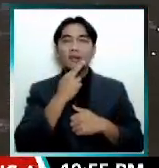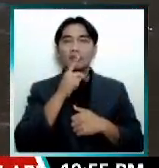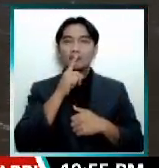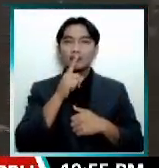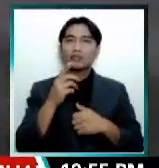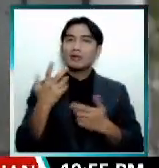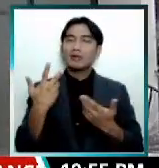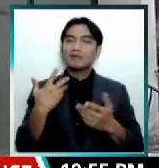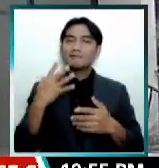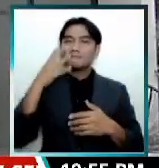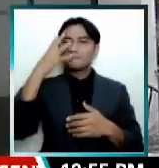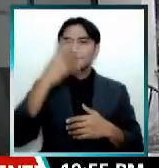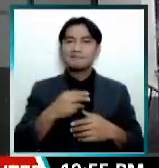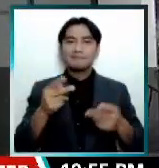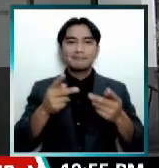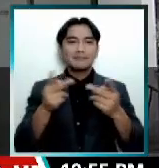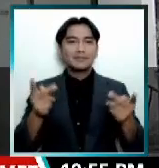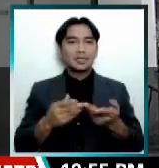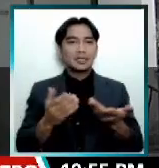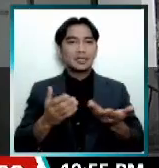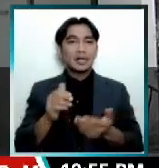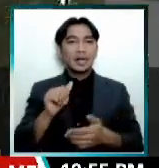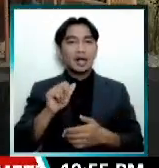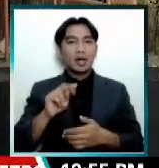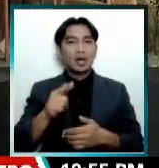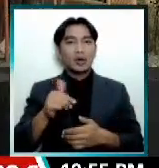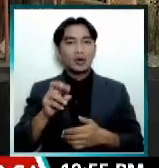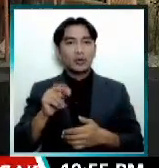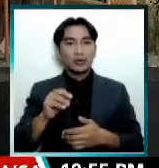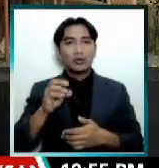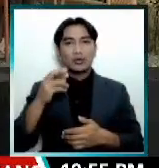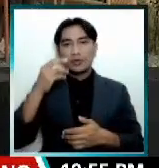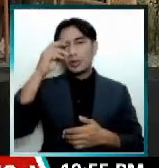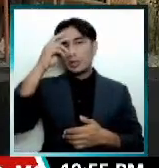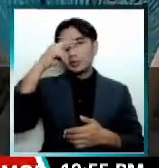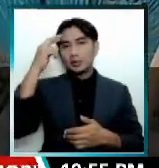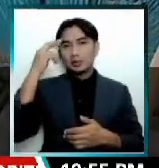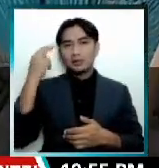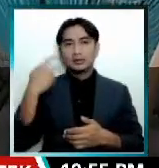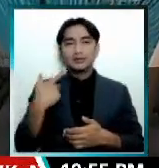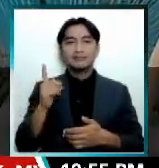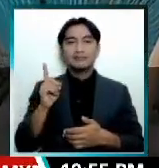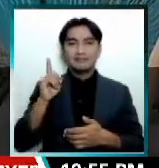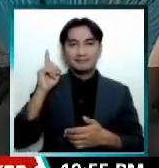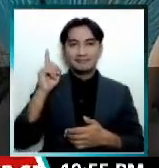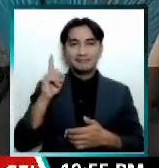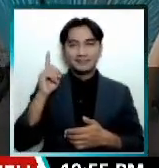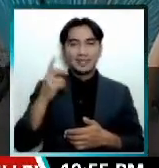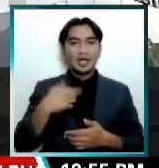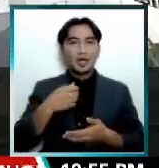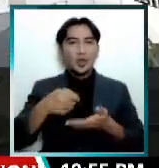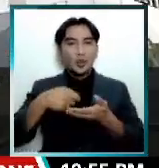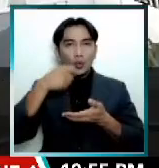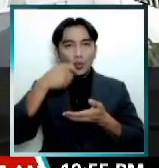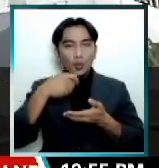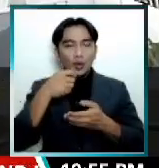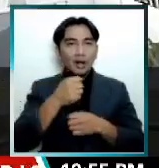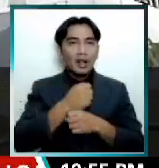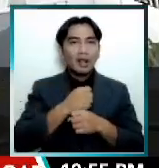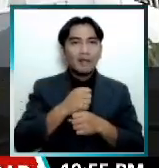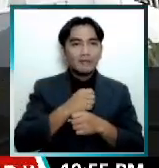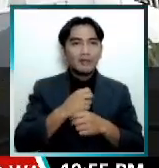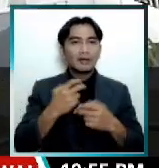Angono, Rizal. First stop, ang cafe na ito sa East Ridge Avenue. Sa labas pa lang, bubungad na ang